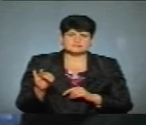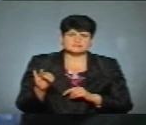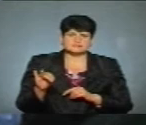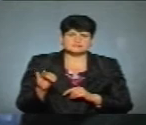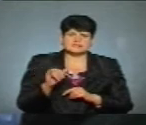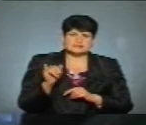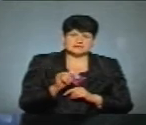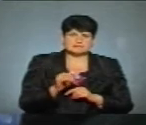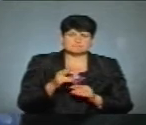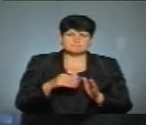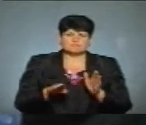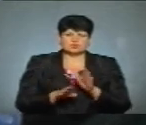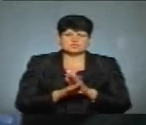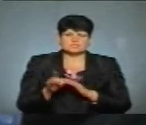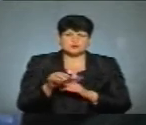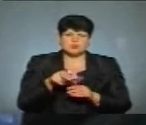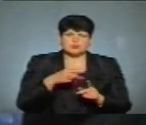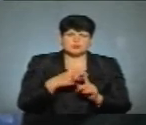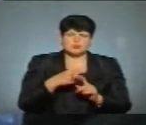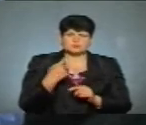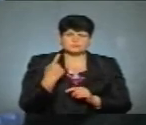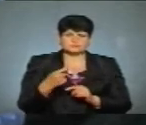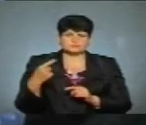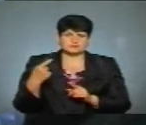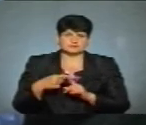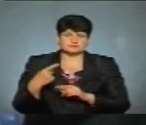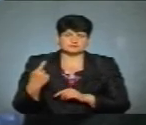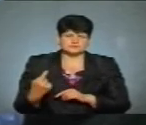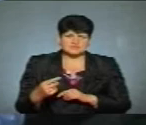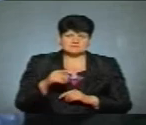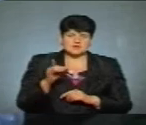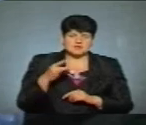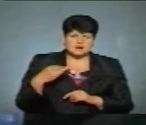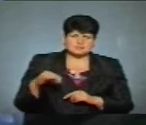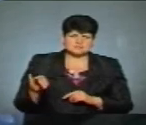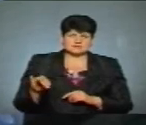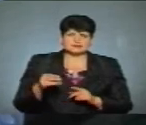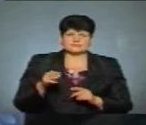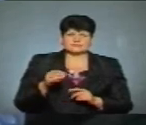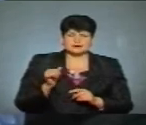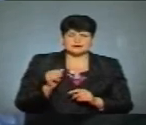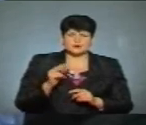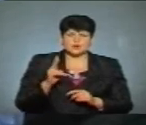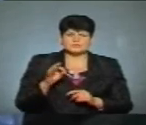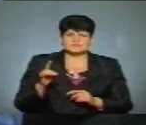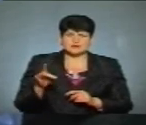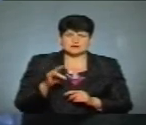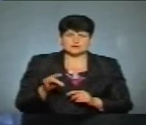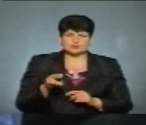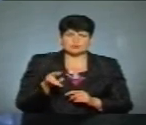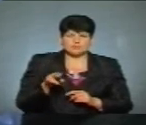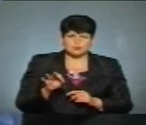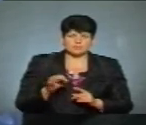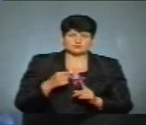та Підволочиський райони – по одному випадку, Збаразький та Козівські райони – по